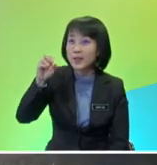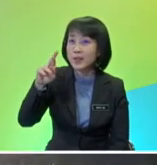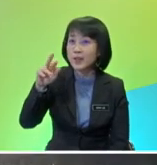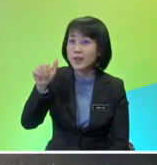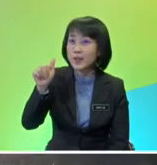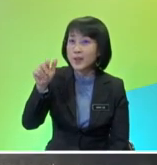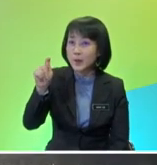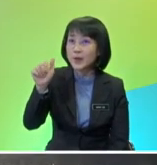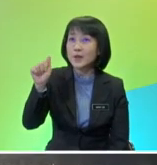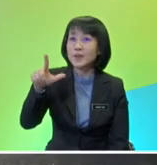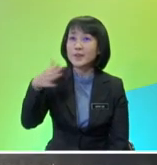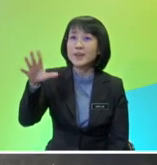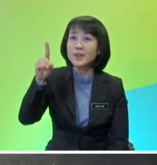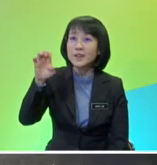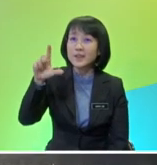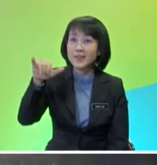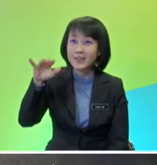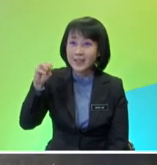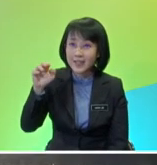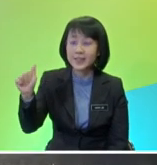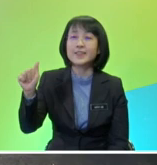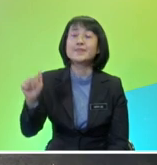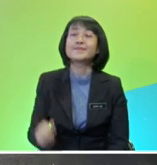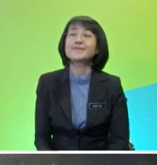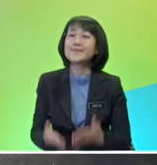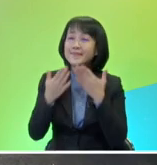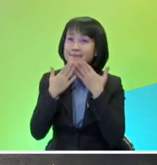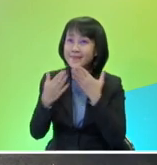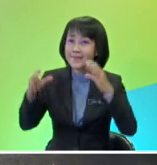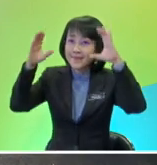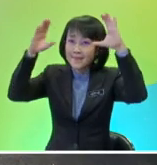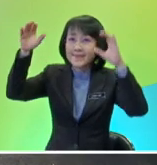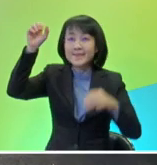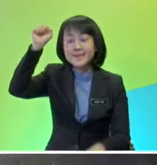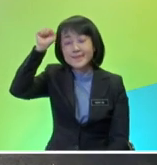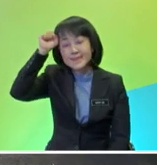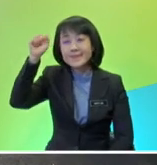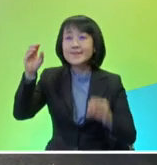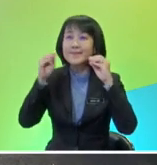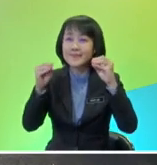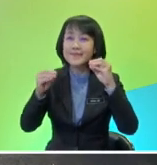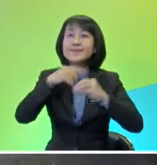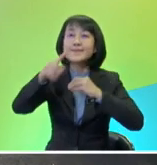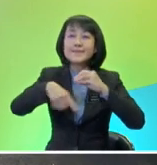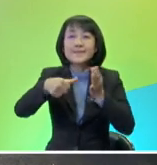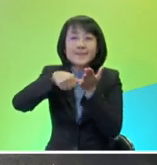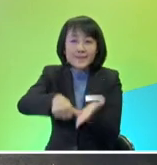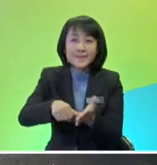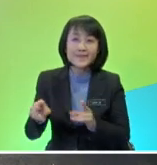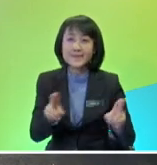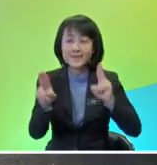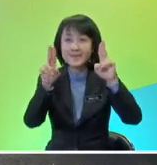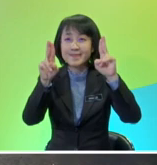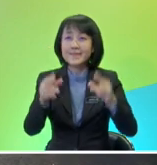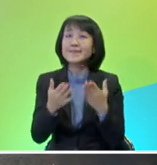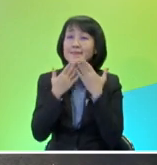Okey, terima kasih banyak-banyak diucapkan kepada cikgu kita yang telah mengajar mengenai tekanan udara dan tak lupa juga kepada